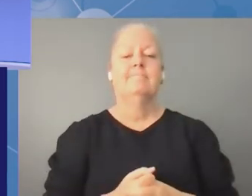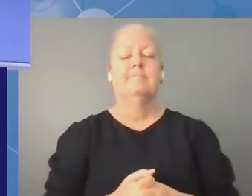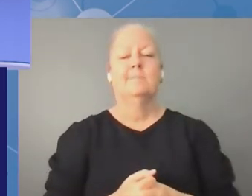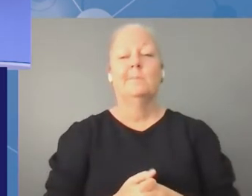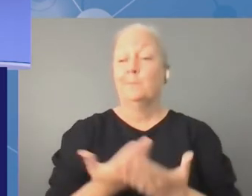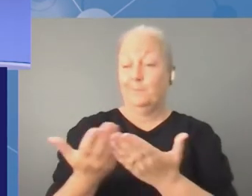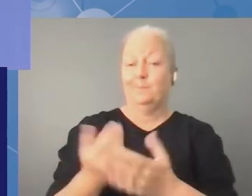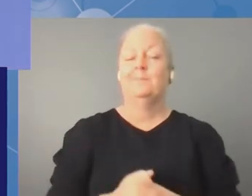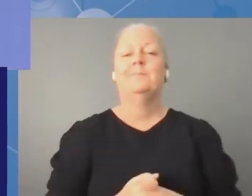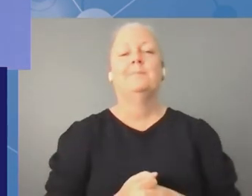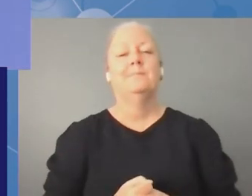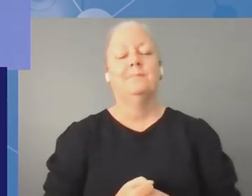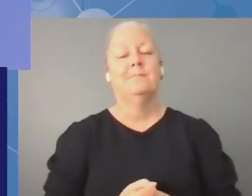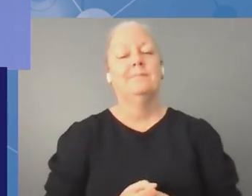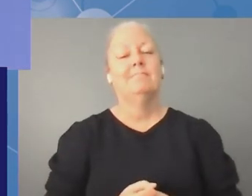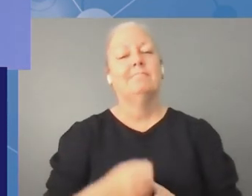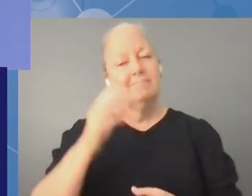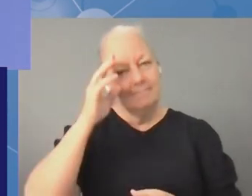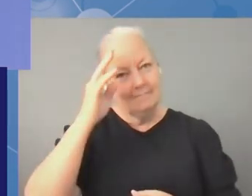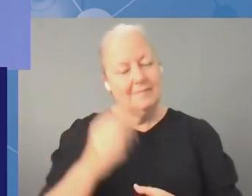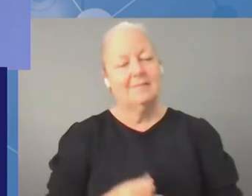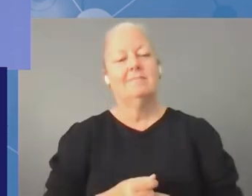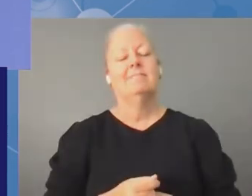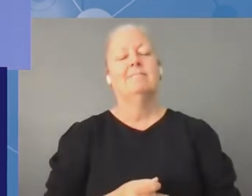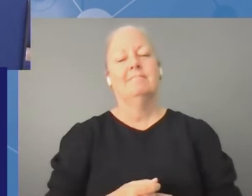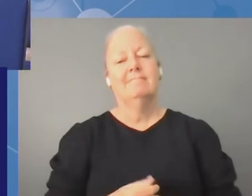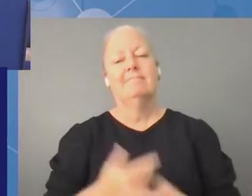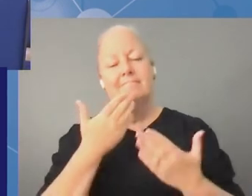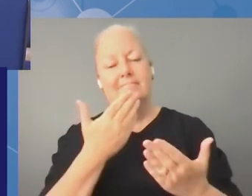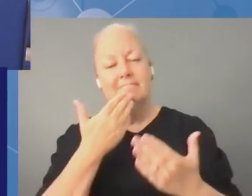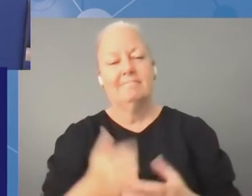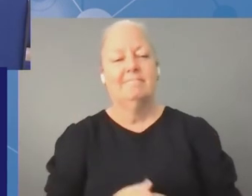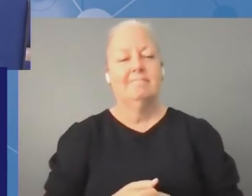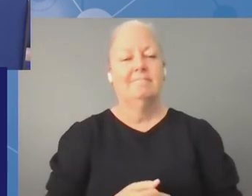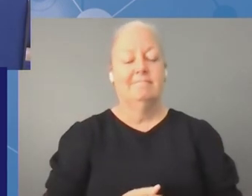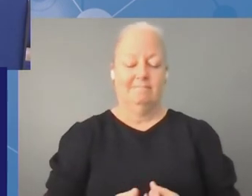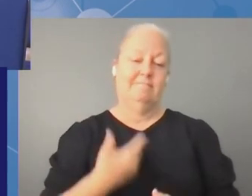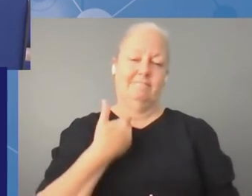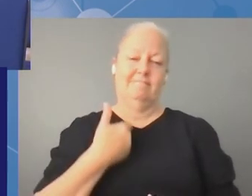أخرى، لذلك نحاول إيجاد التوازن في هذا الصدد. شكرا.